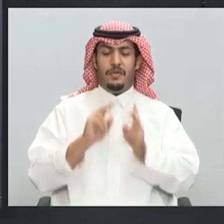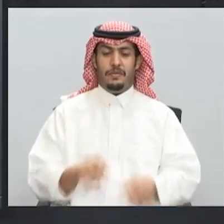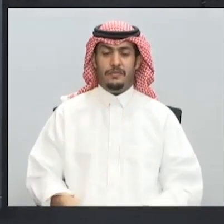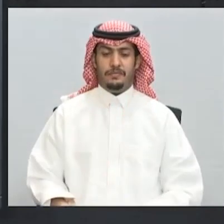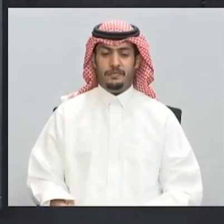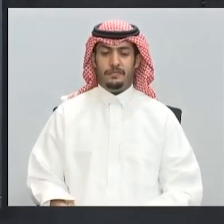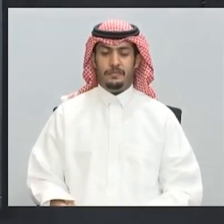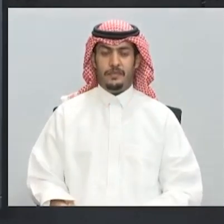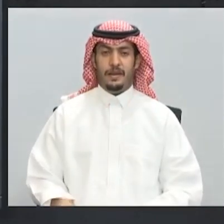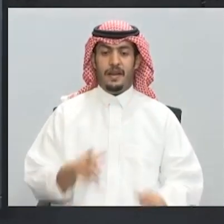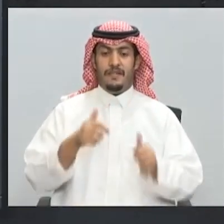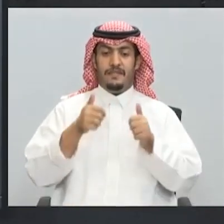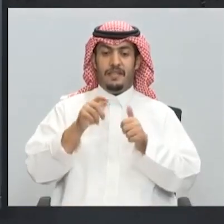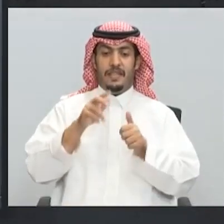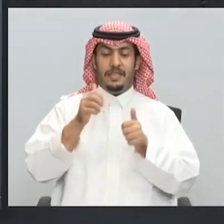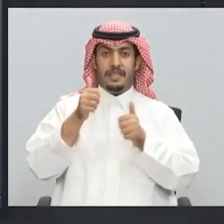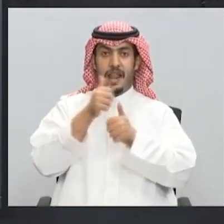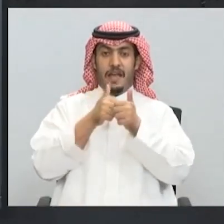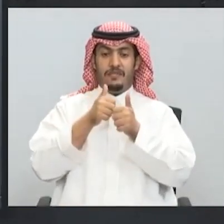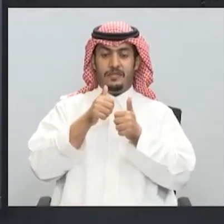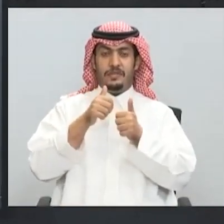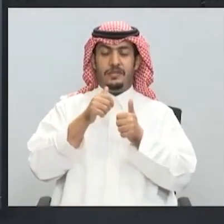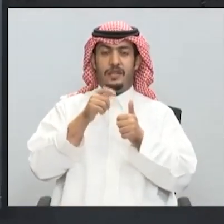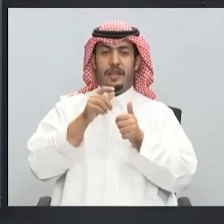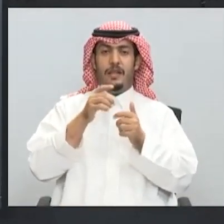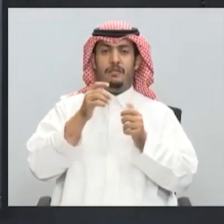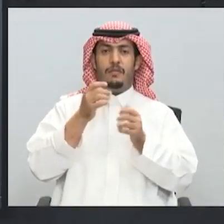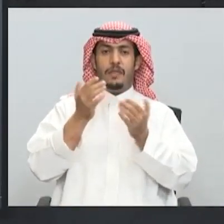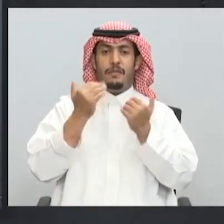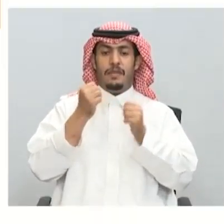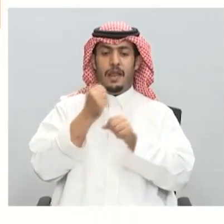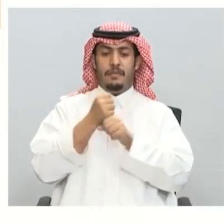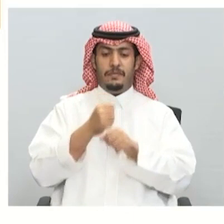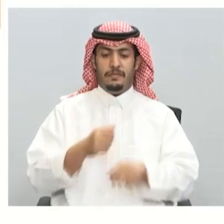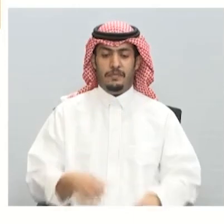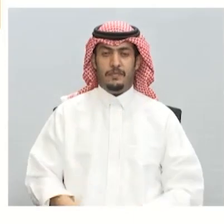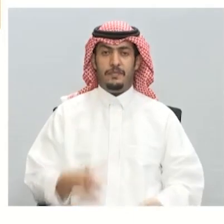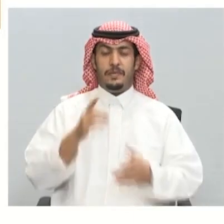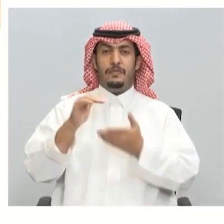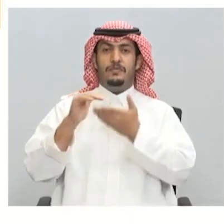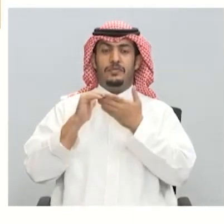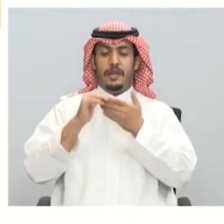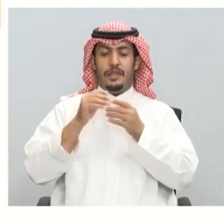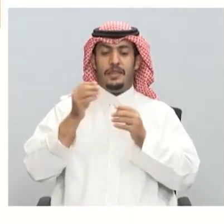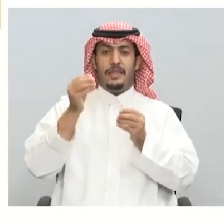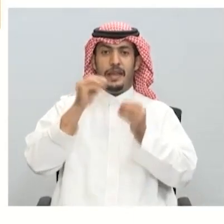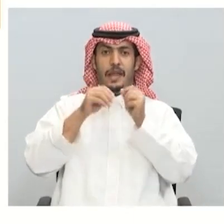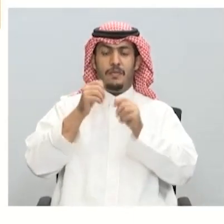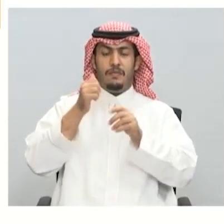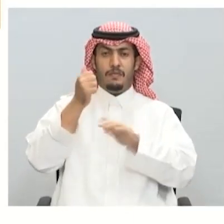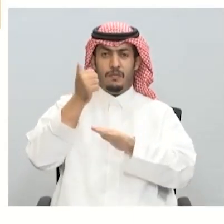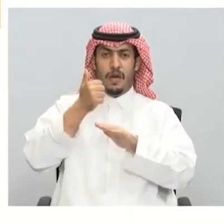لذلك التنافس اثر على متطلبات العمل ايضا كما يساعد تركيب مثل معدات جديده